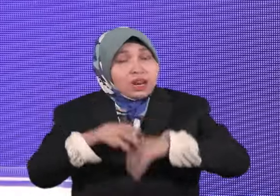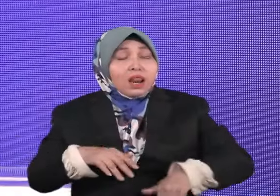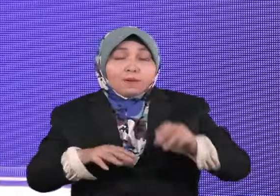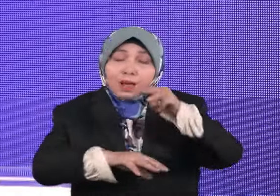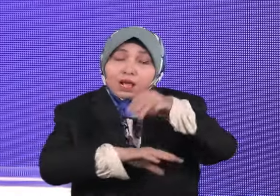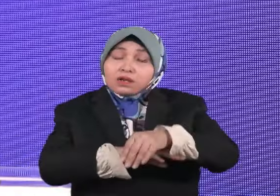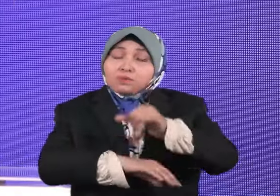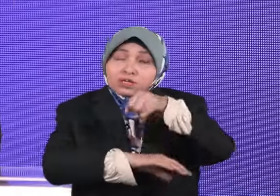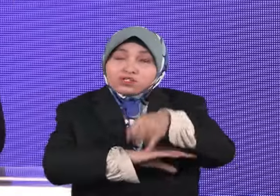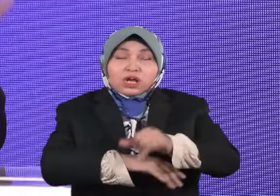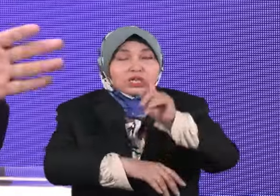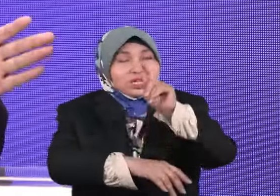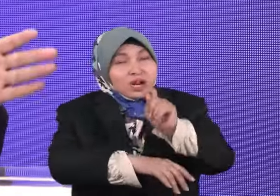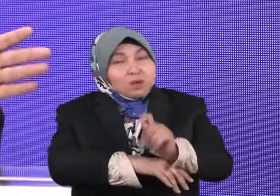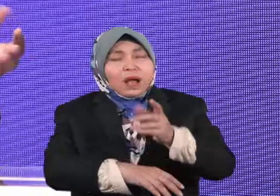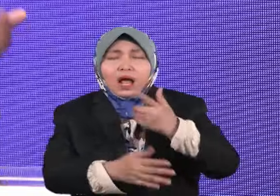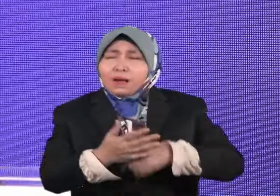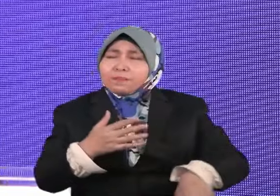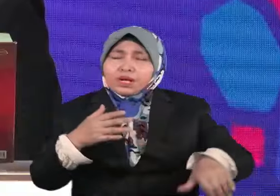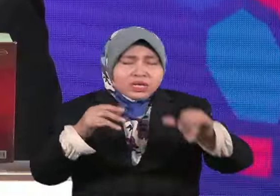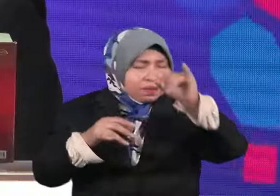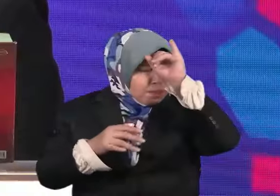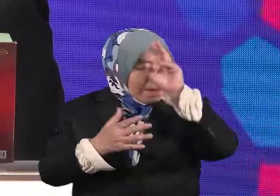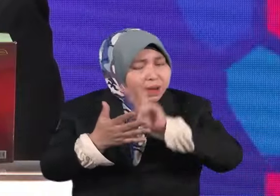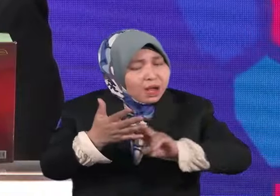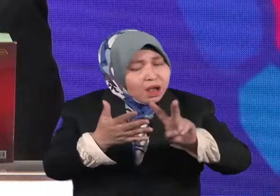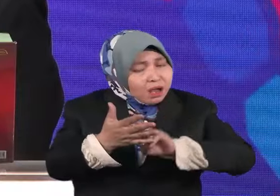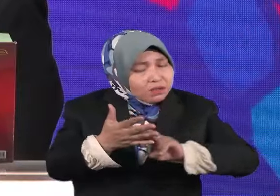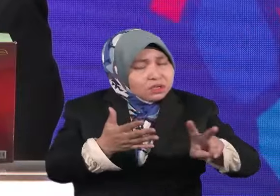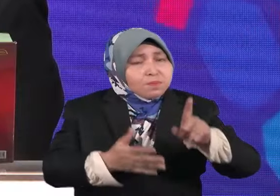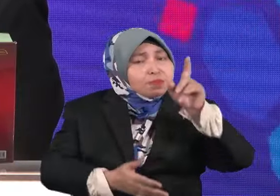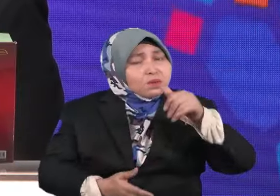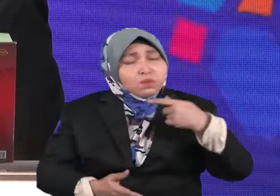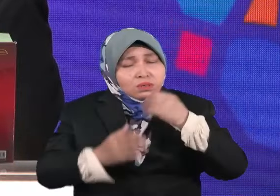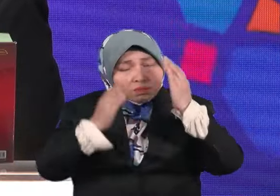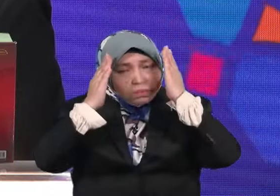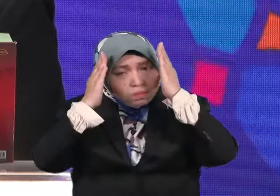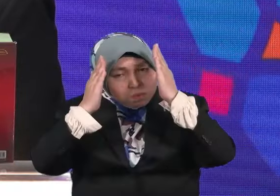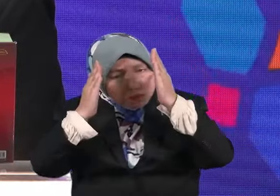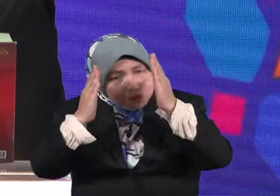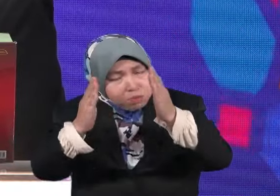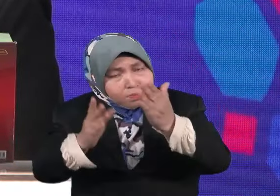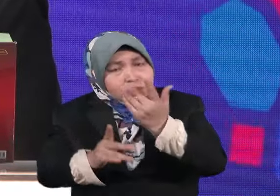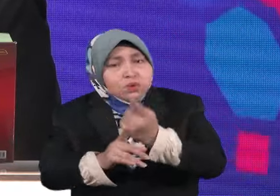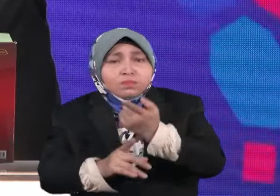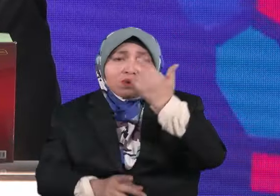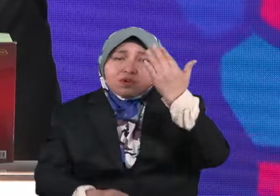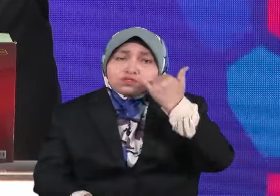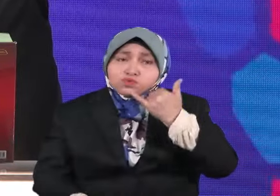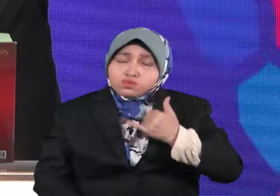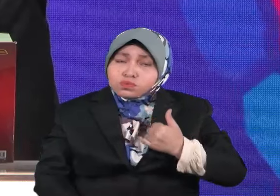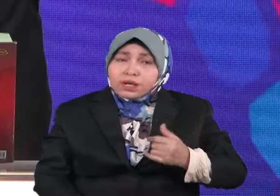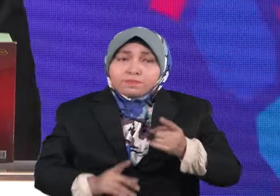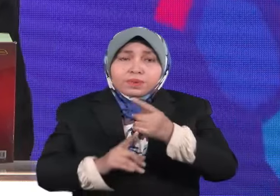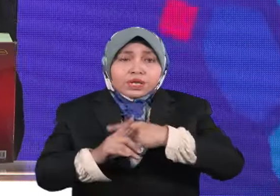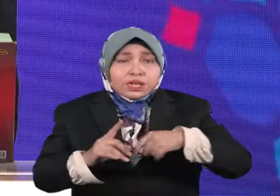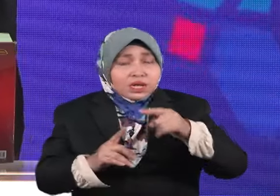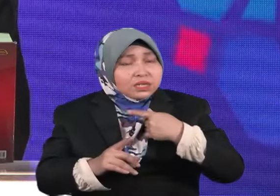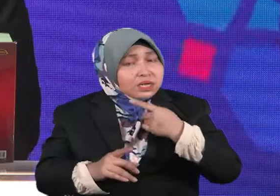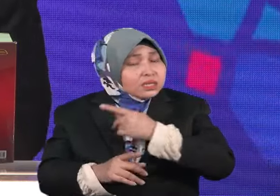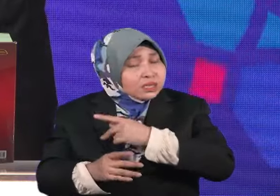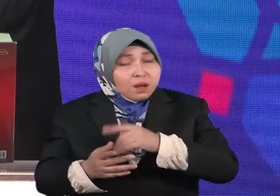ataupun tarawih, Ustaz, ya, sepatutnya apa imam baca itu dianya perlu kita hayati betul-betul, ya. Pasal apa? Pasal bila kita